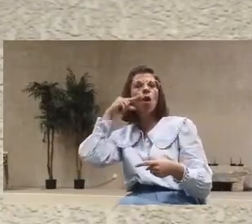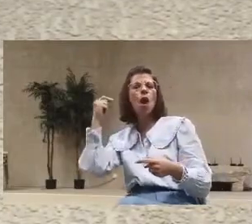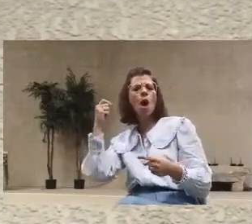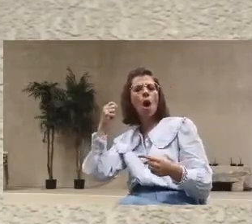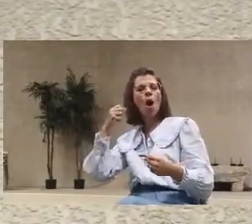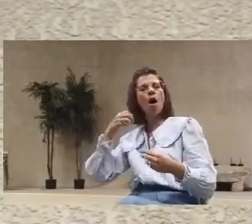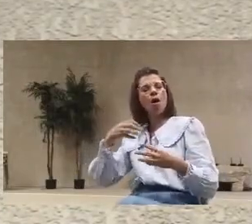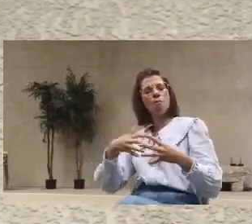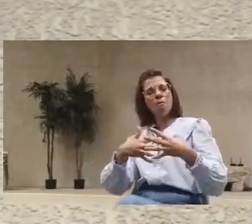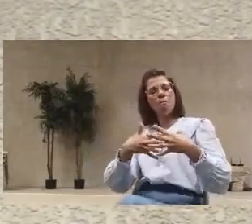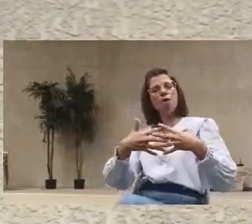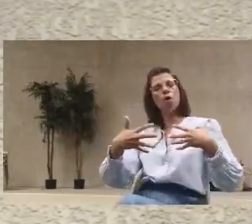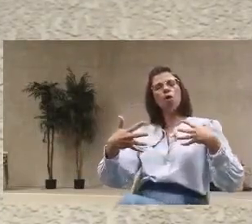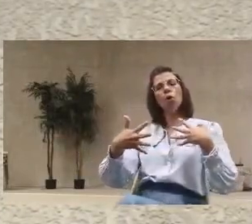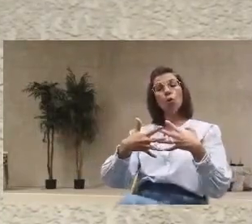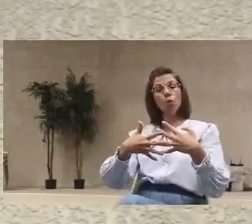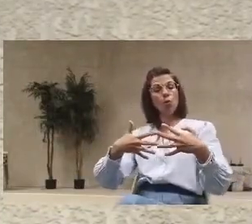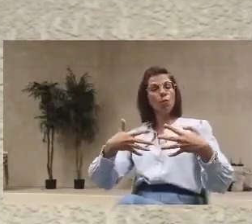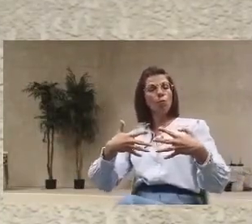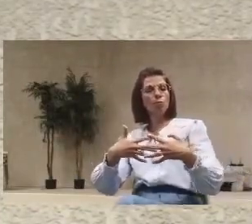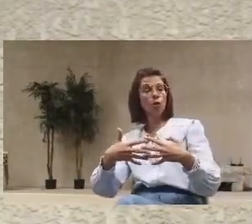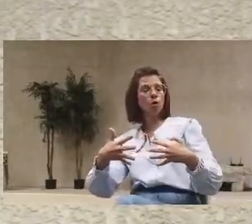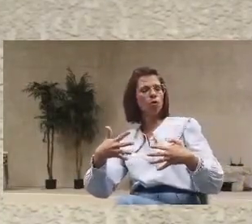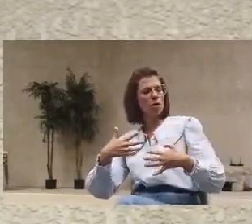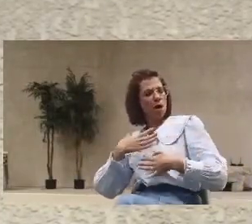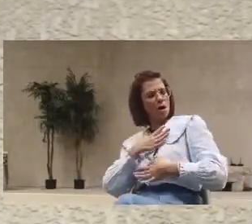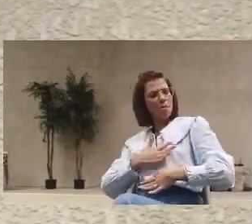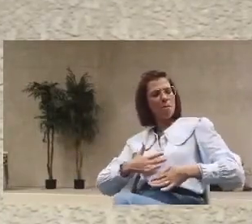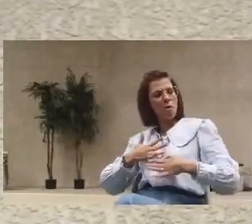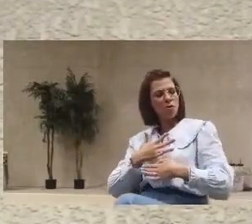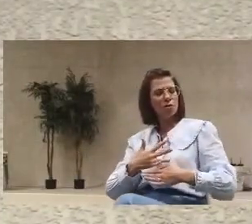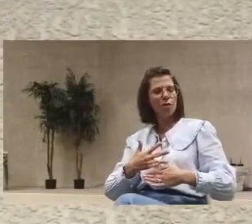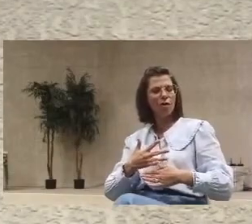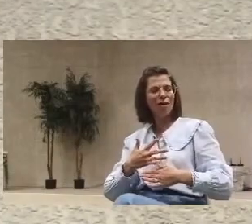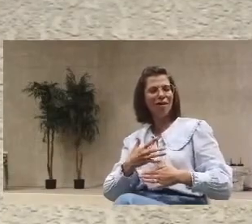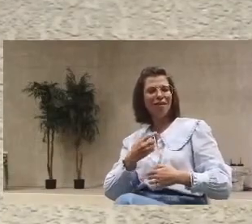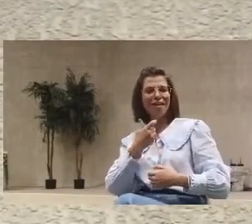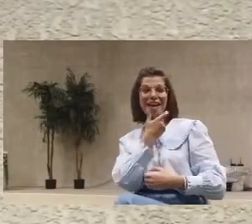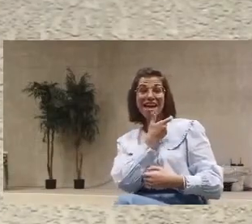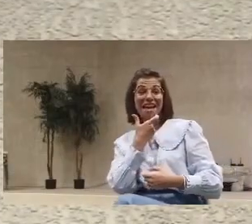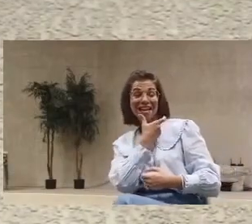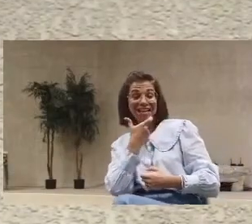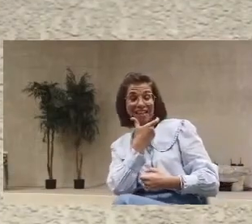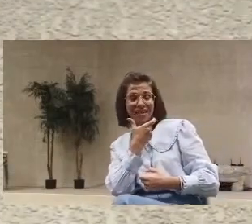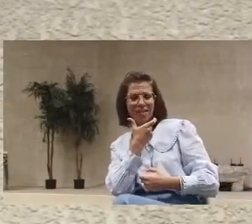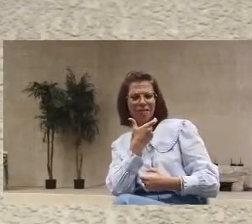Mais j'aimerais vous dire, rire, rigoler, ce n pas être heureux.